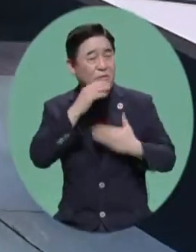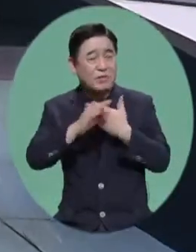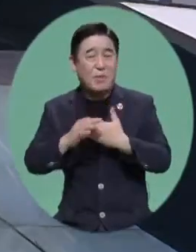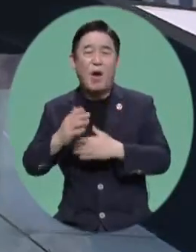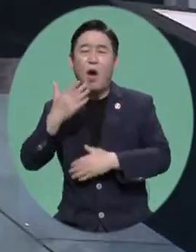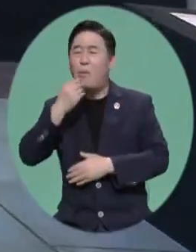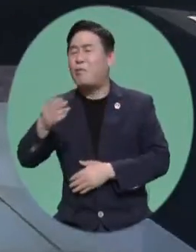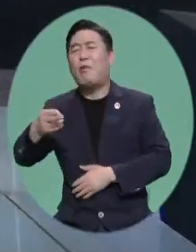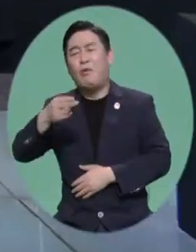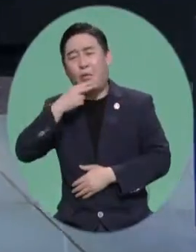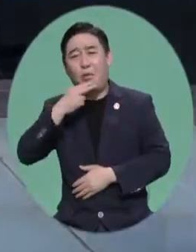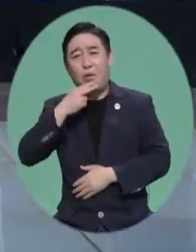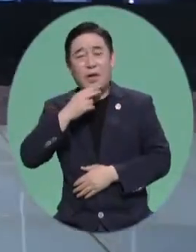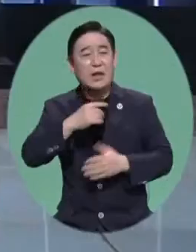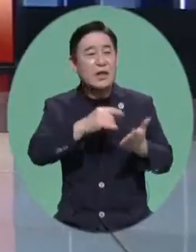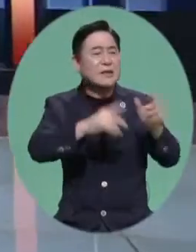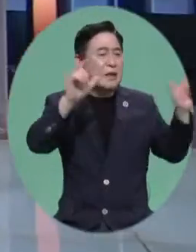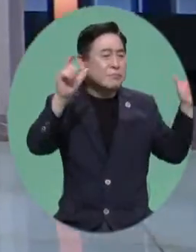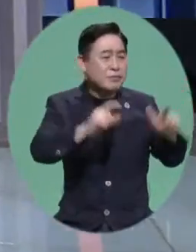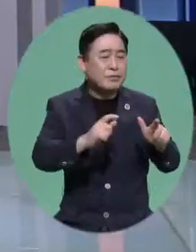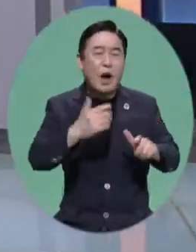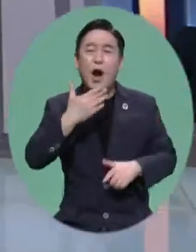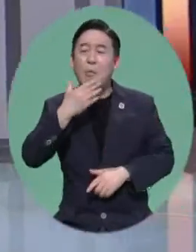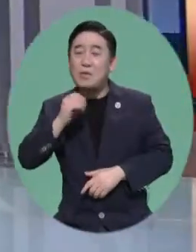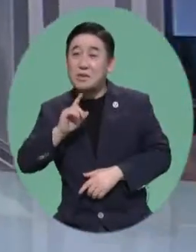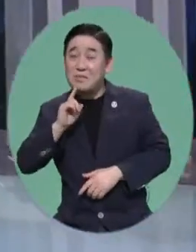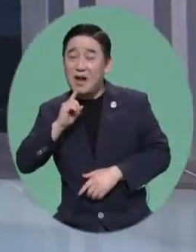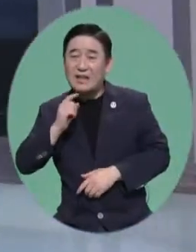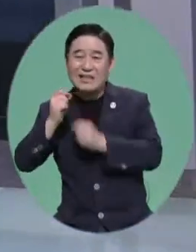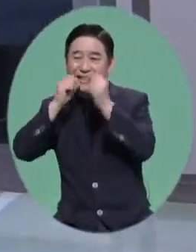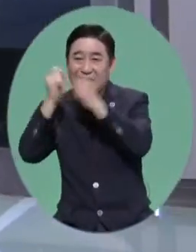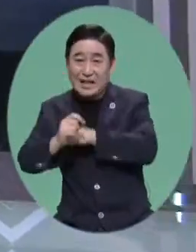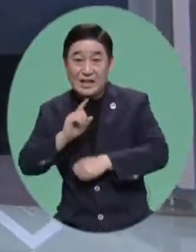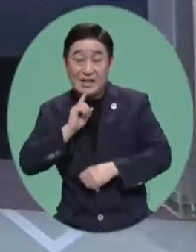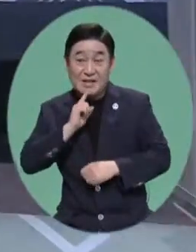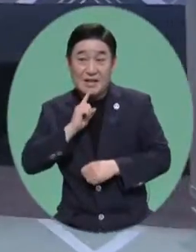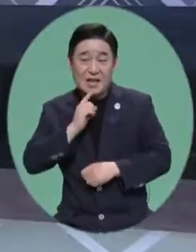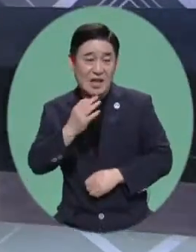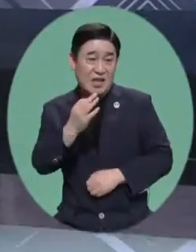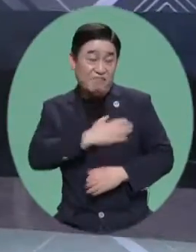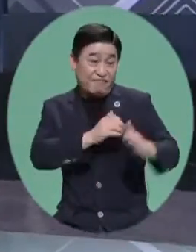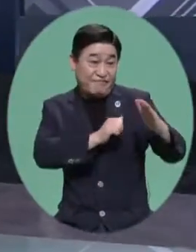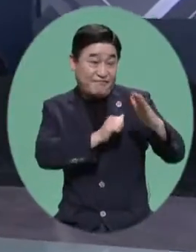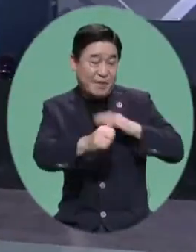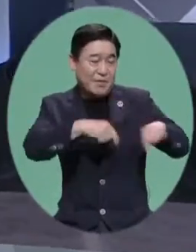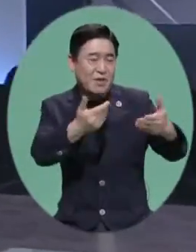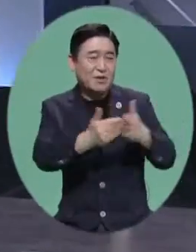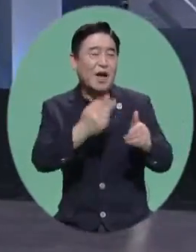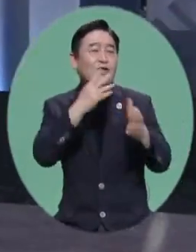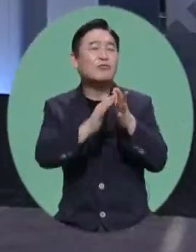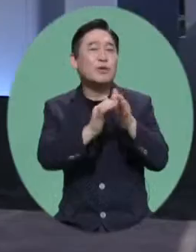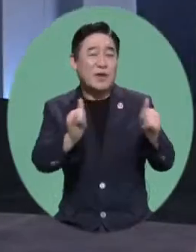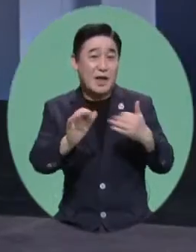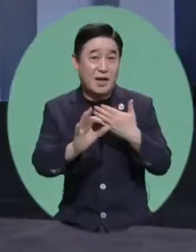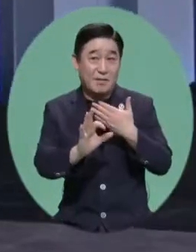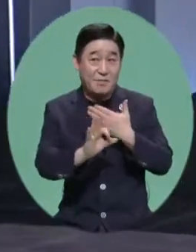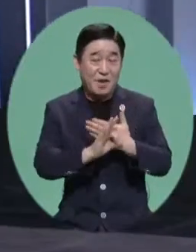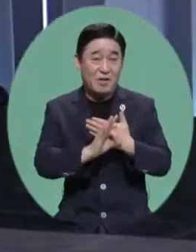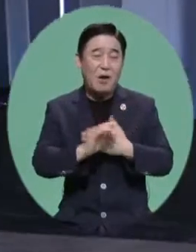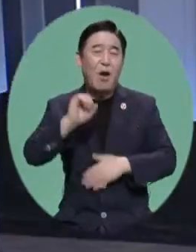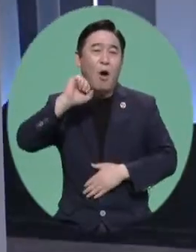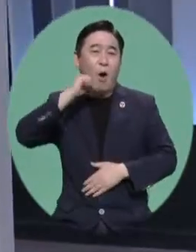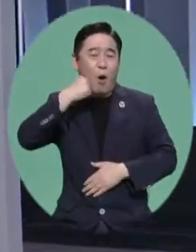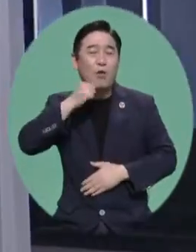하고 고 감사하는 복지는 사기다 그렇게 생각합니다 불 중 을 대표하는 정당의 후보 라면 이렇게